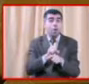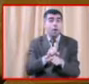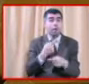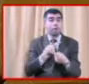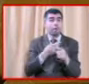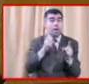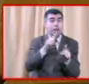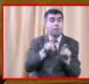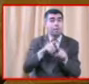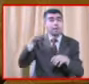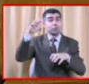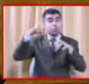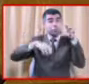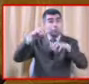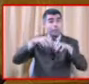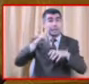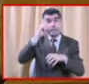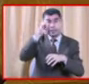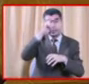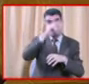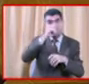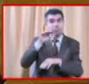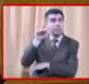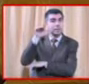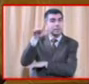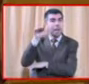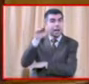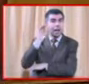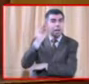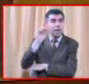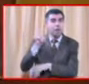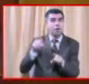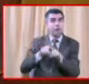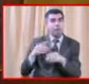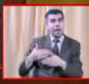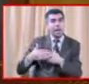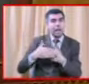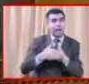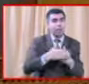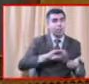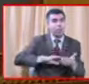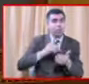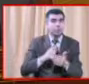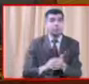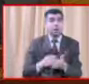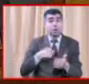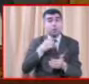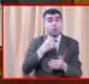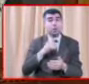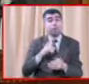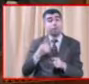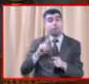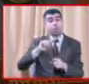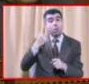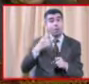على إثر هذه التساقطات المطرية اللي عرفتها الأقاليم الجنوبية والجنوبية الشرقية. أولا بغيت بهذه